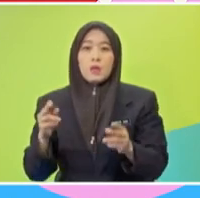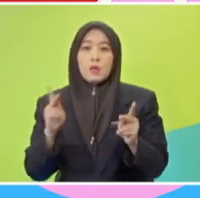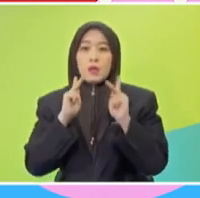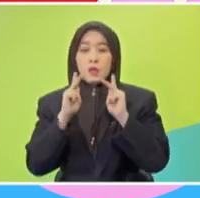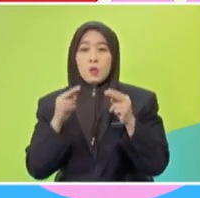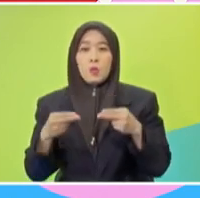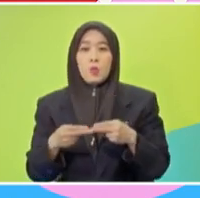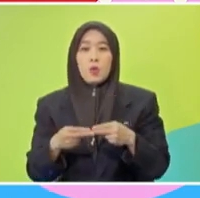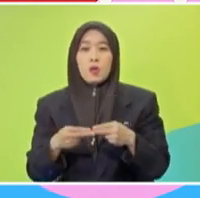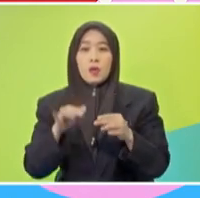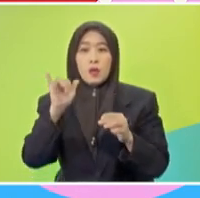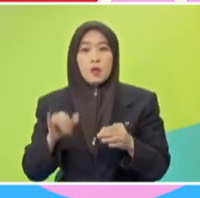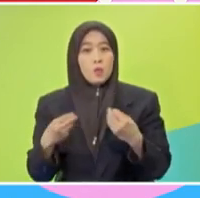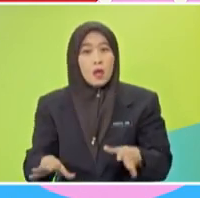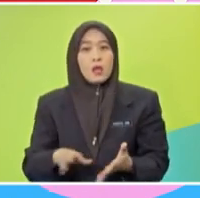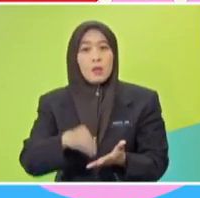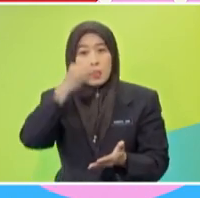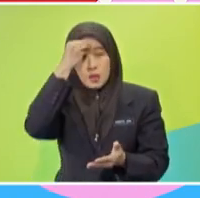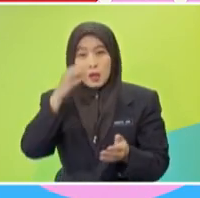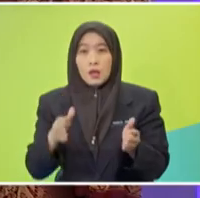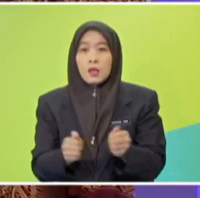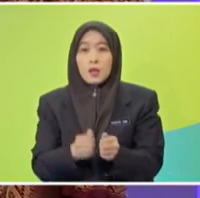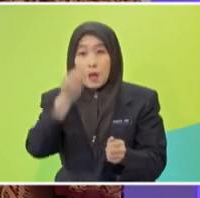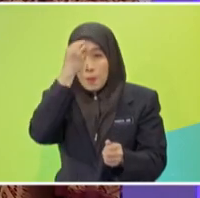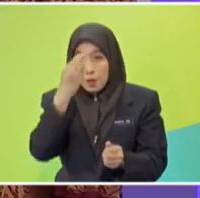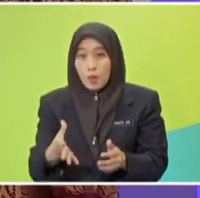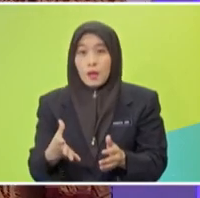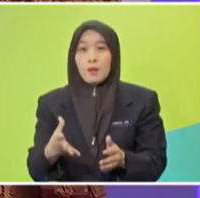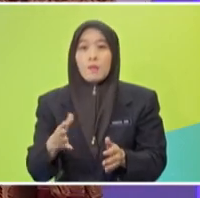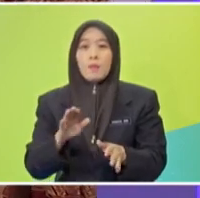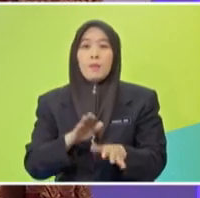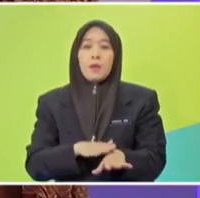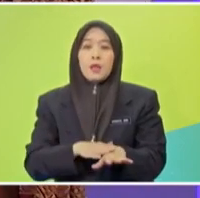serta maklumat yang diberikan maksudnya pada akhirnya